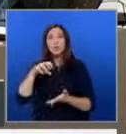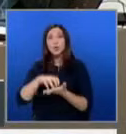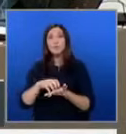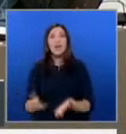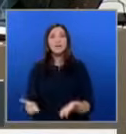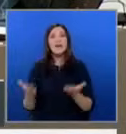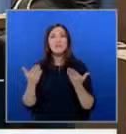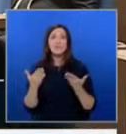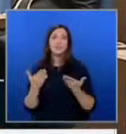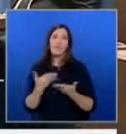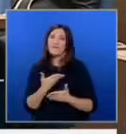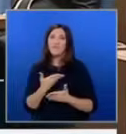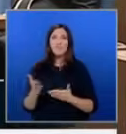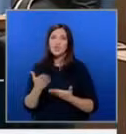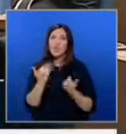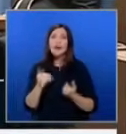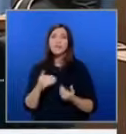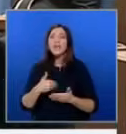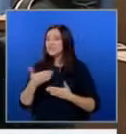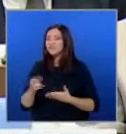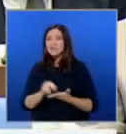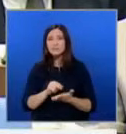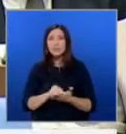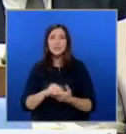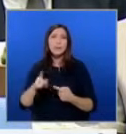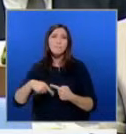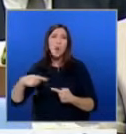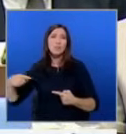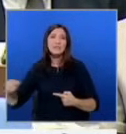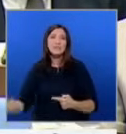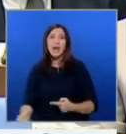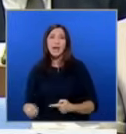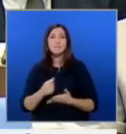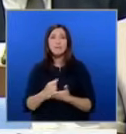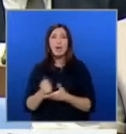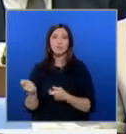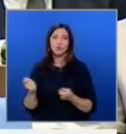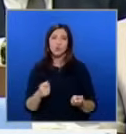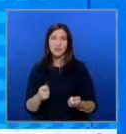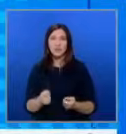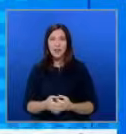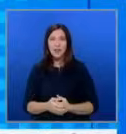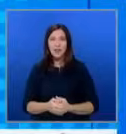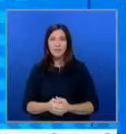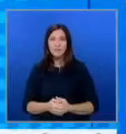на величие вече не съществува и е извън сметките за потенциален мандатоносител.